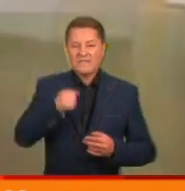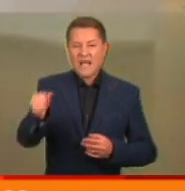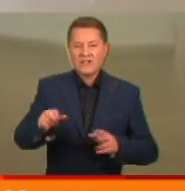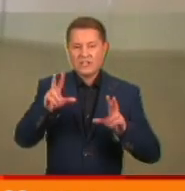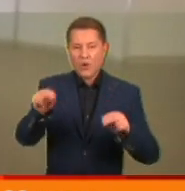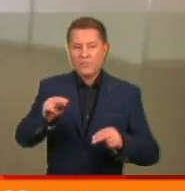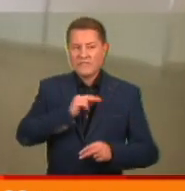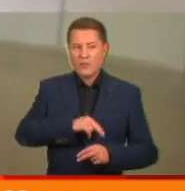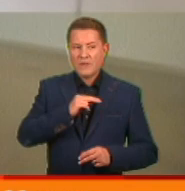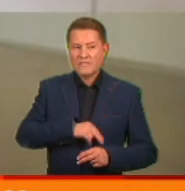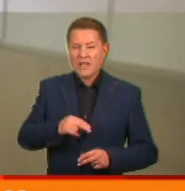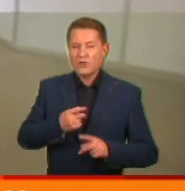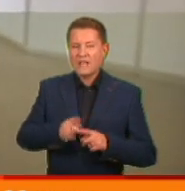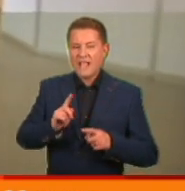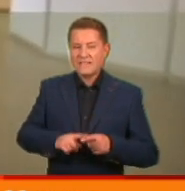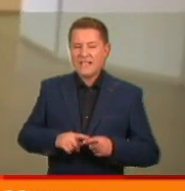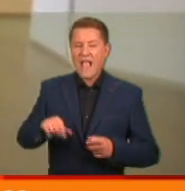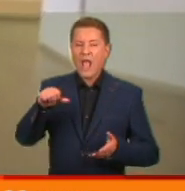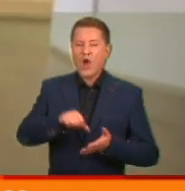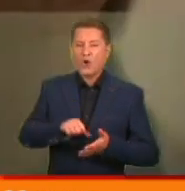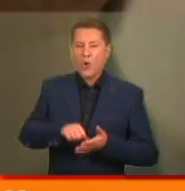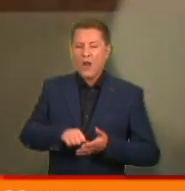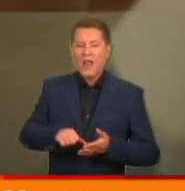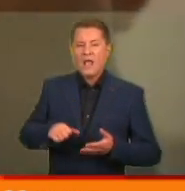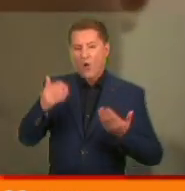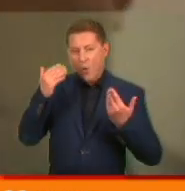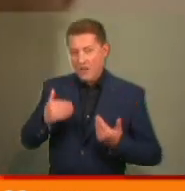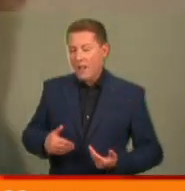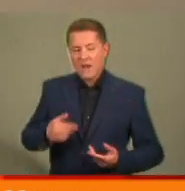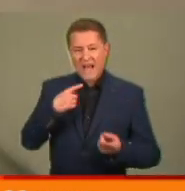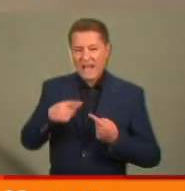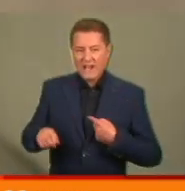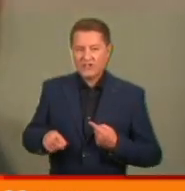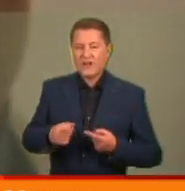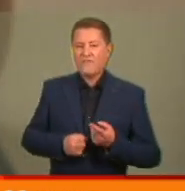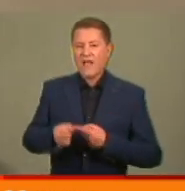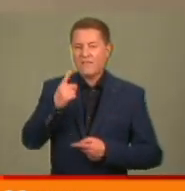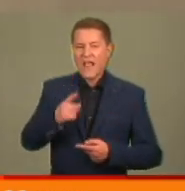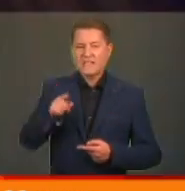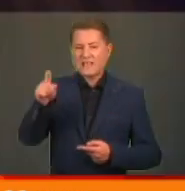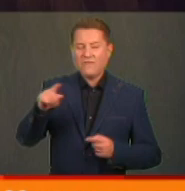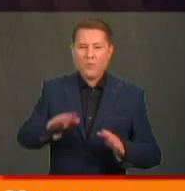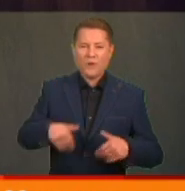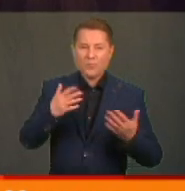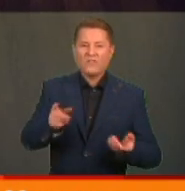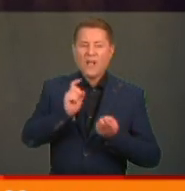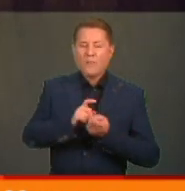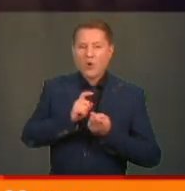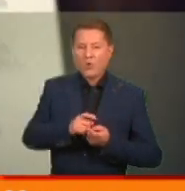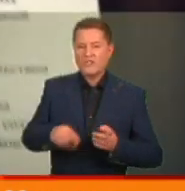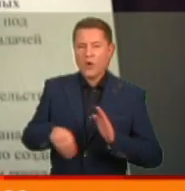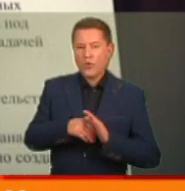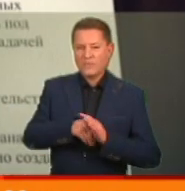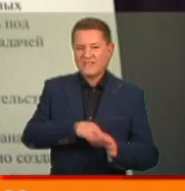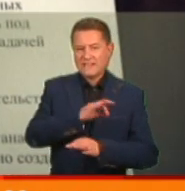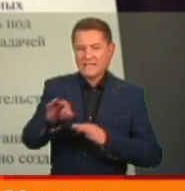адже для цієї ролі облік морали мало би бути іншим. Виявляється, Вороненкову пропонували боротися з корупційними схемами